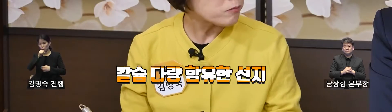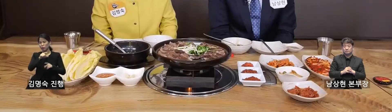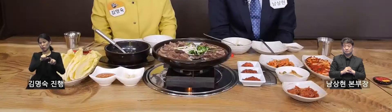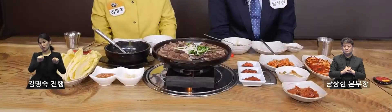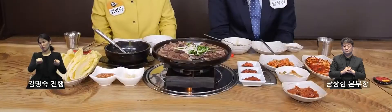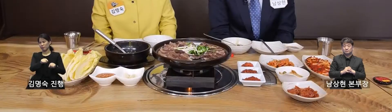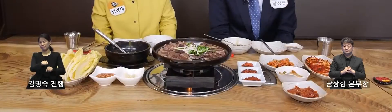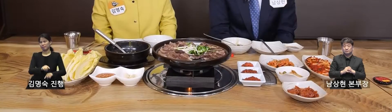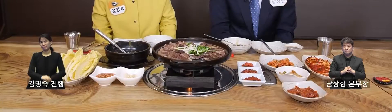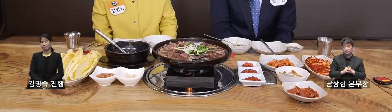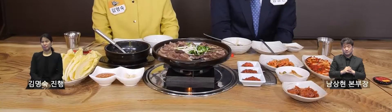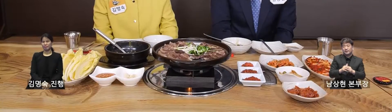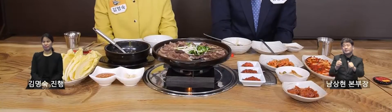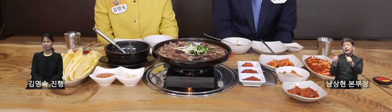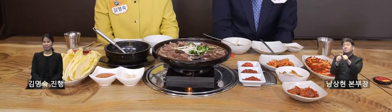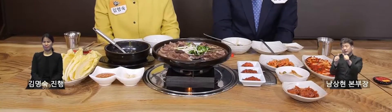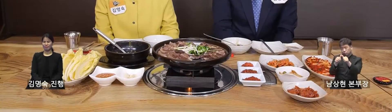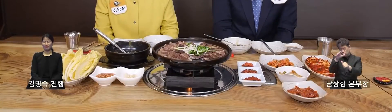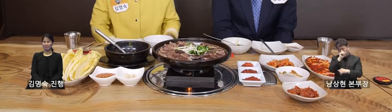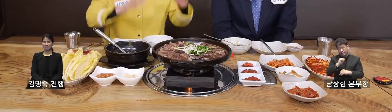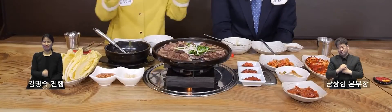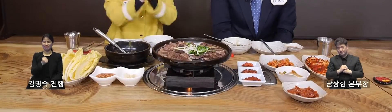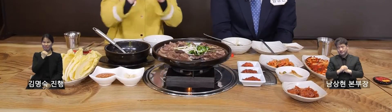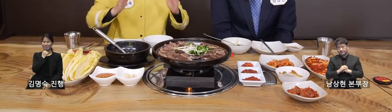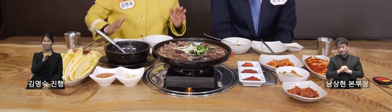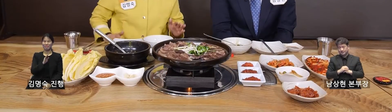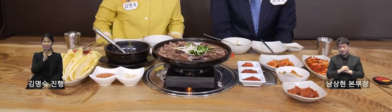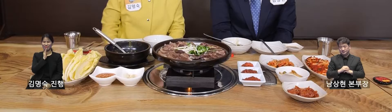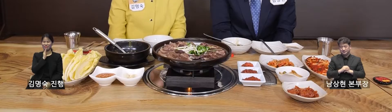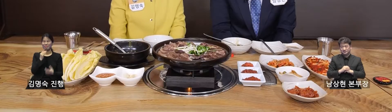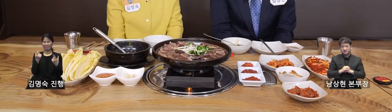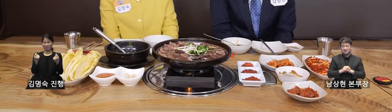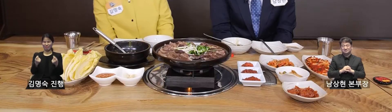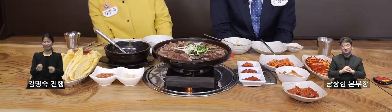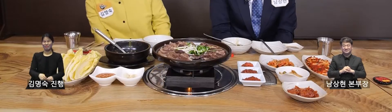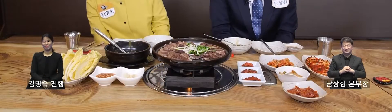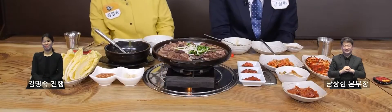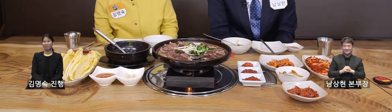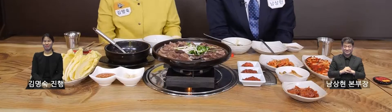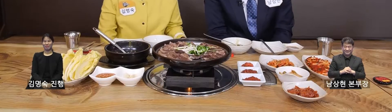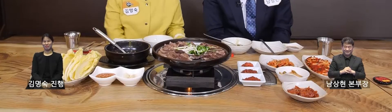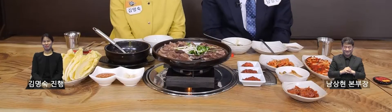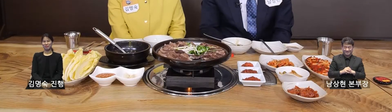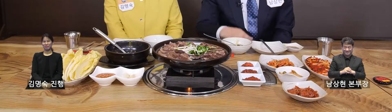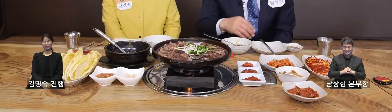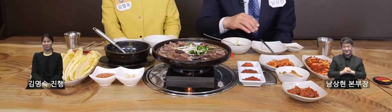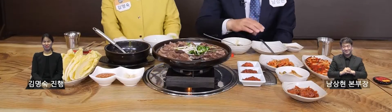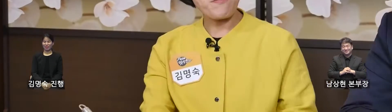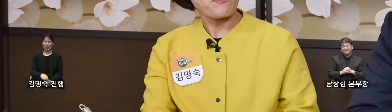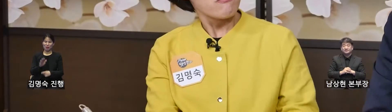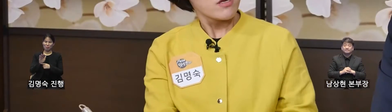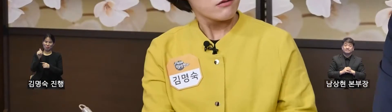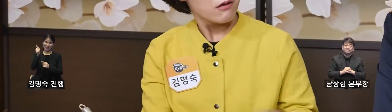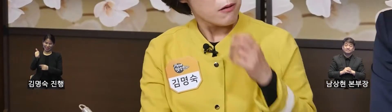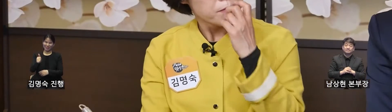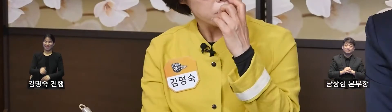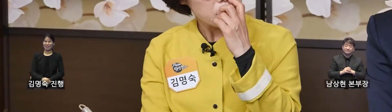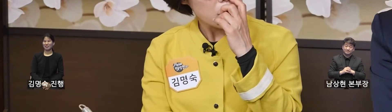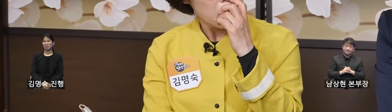거거든요. 남성들한테도 좋아요. 네. 정답입니다. 네. 자, 본부장님.